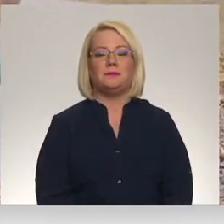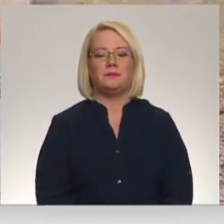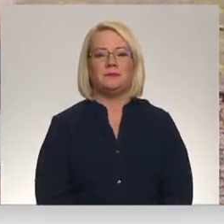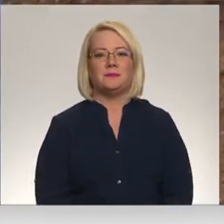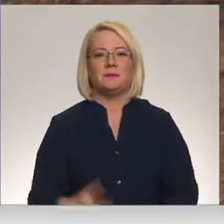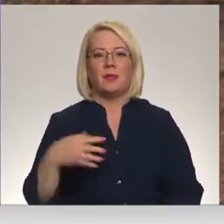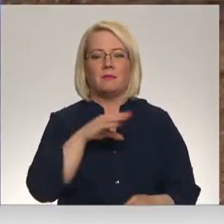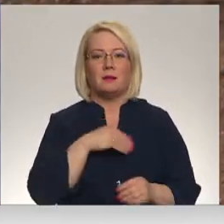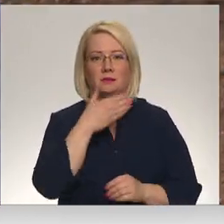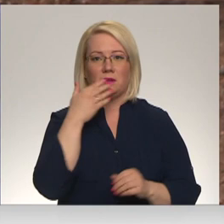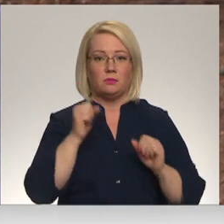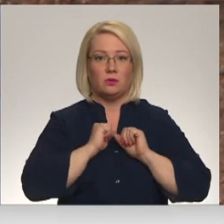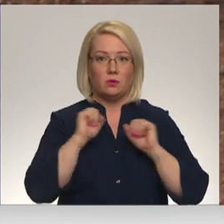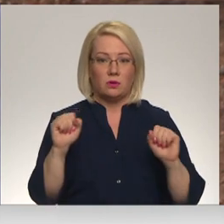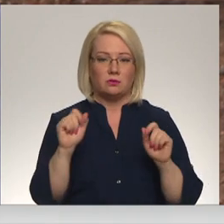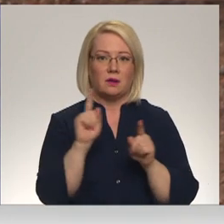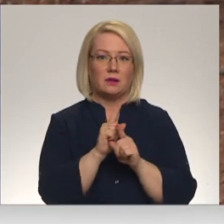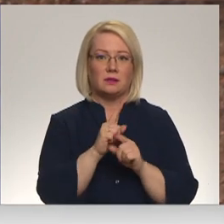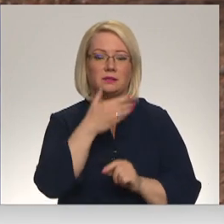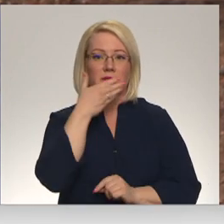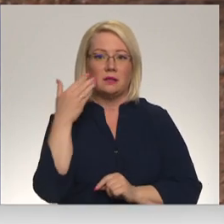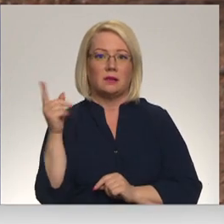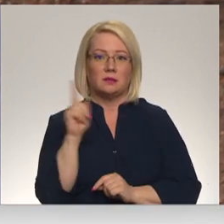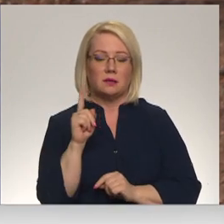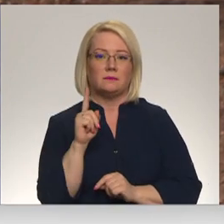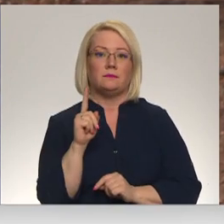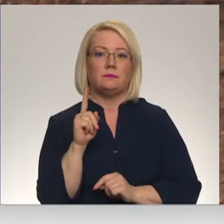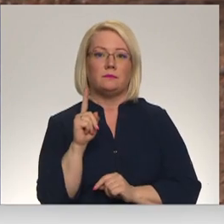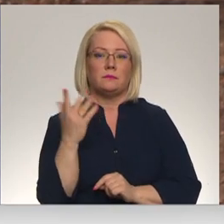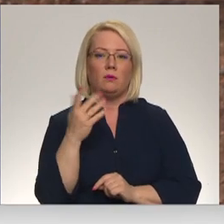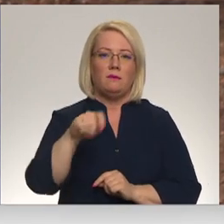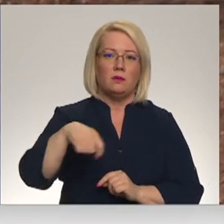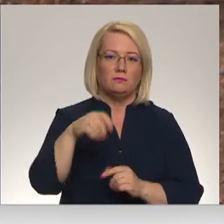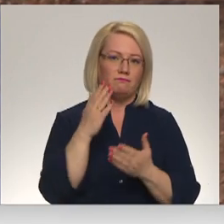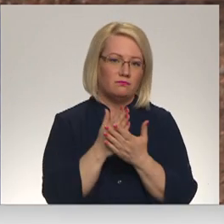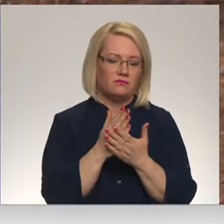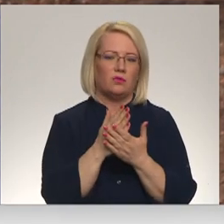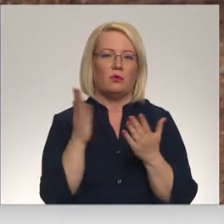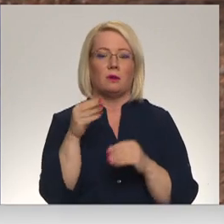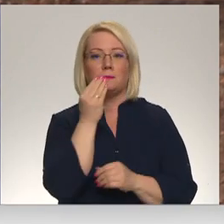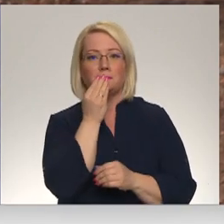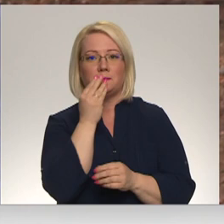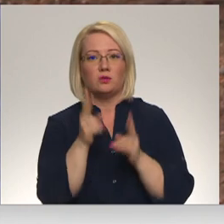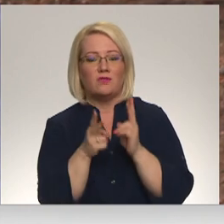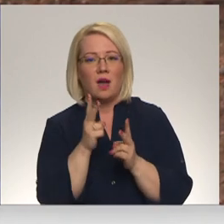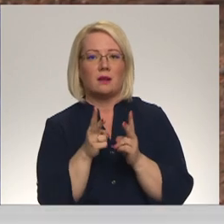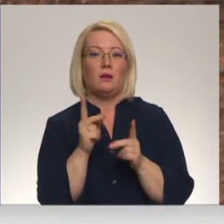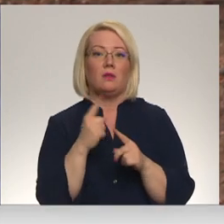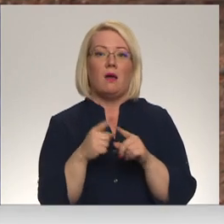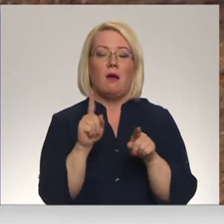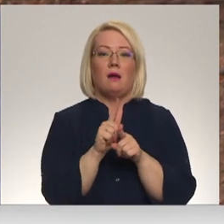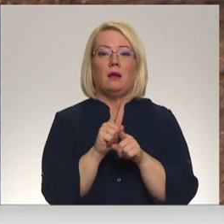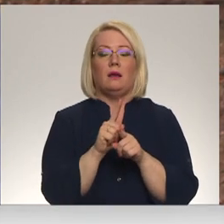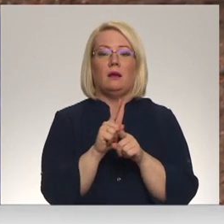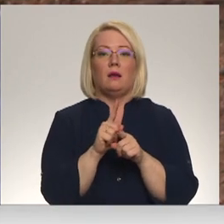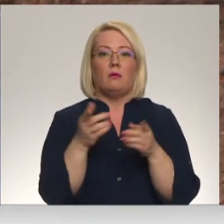Mēs siltumu nodrošinam, ūdens arī siltais ir, un kaut kāda arī virtuvīte ir, kur var ēst pagatavot, un arī